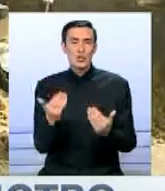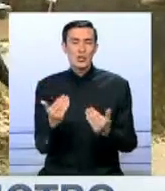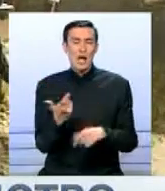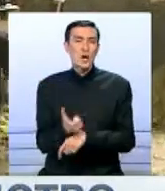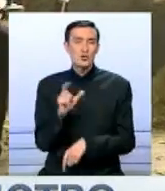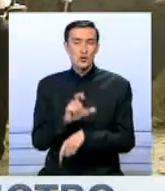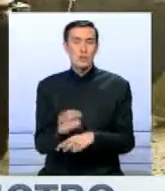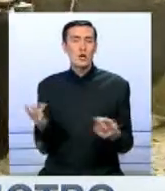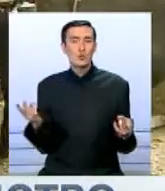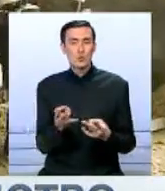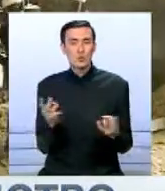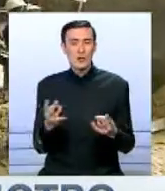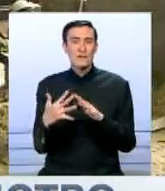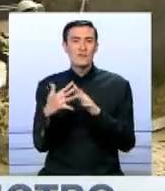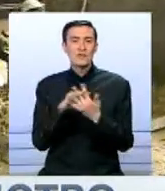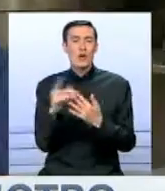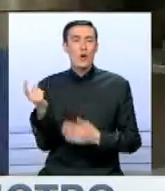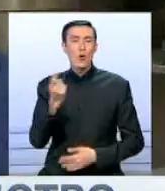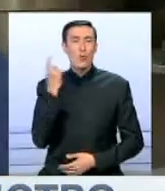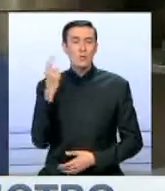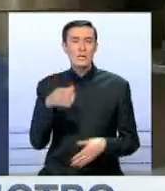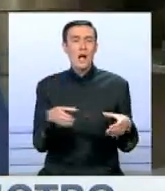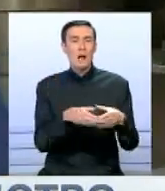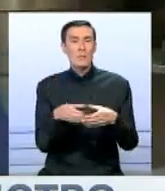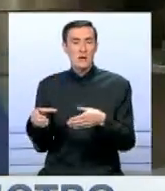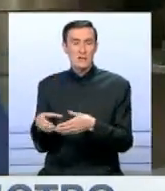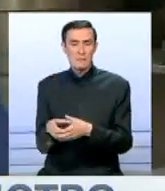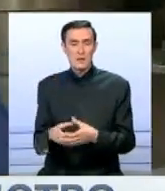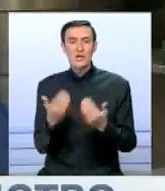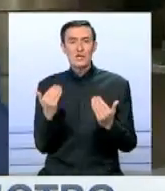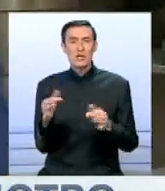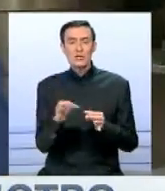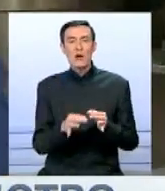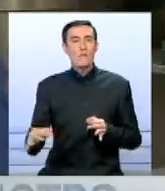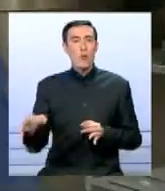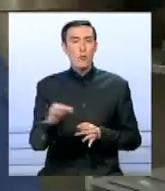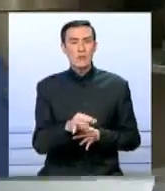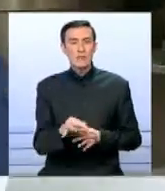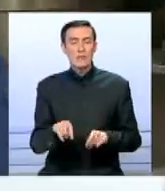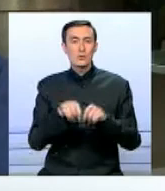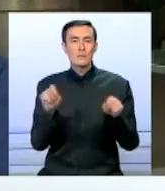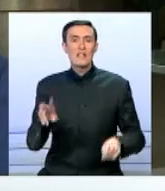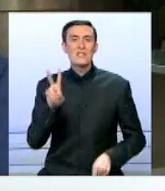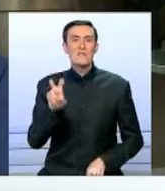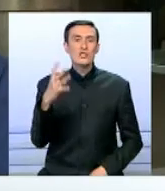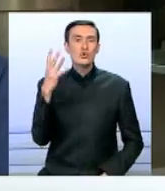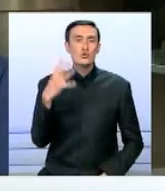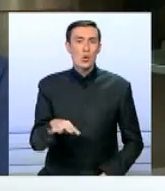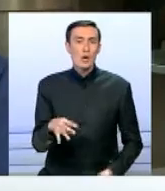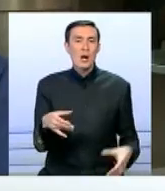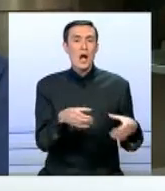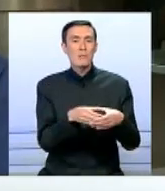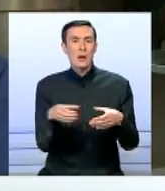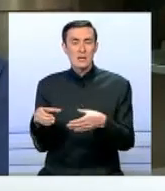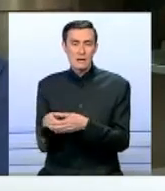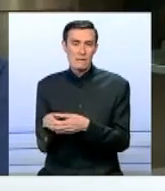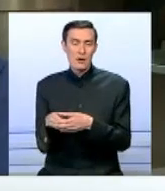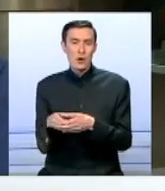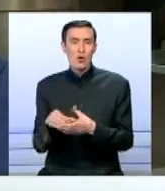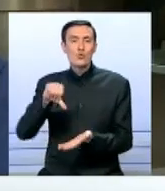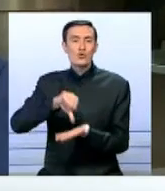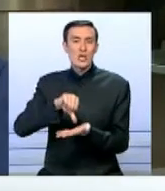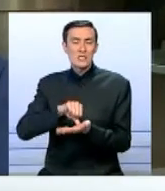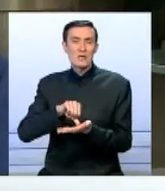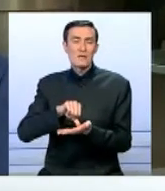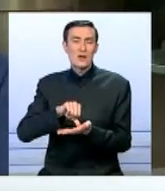особенно востребованы сельхозкооперативами. По области уже создано 240 кооперативов с количеством участников